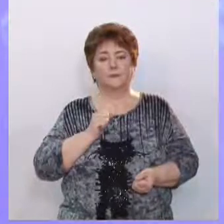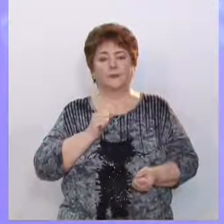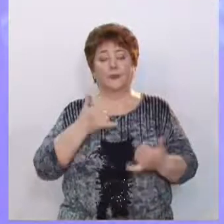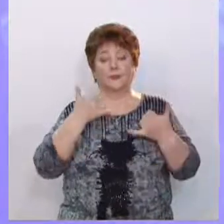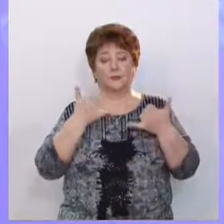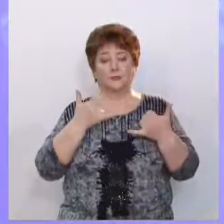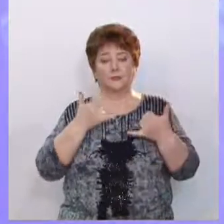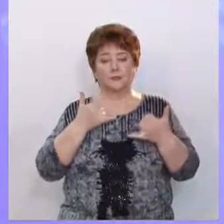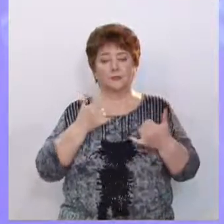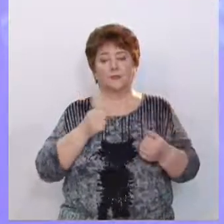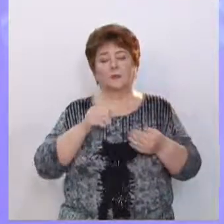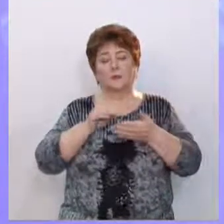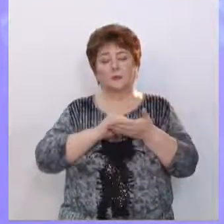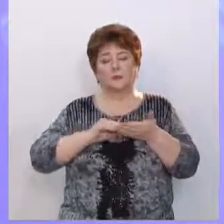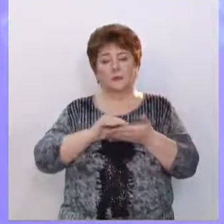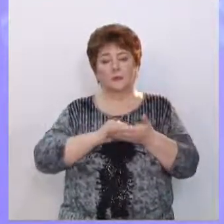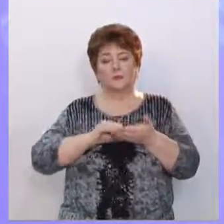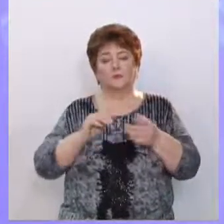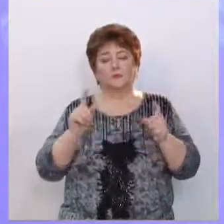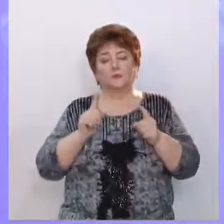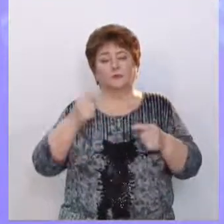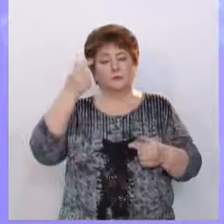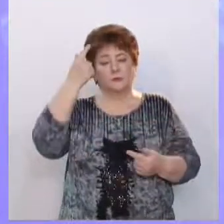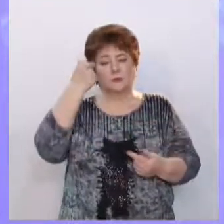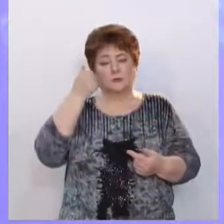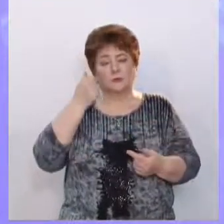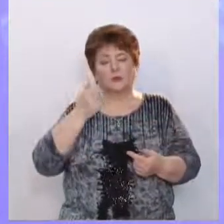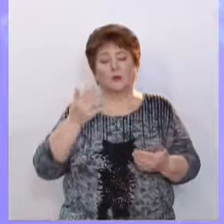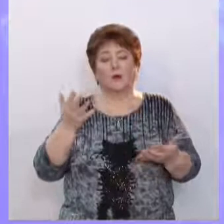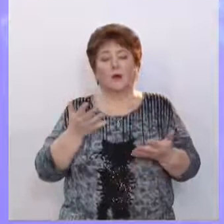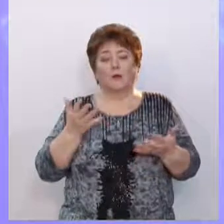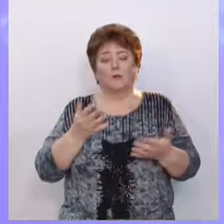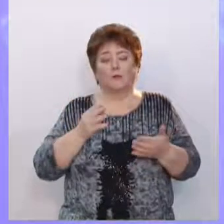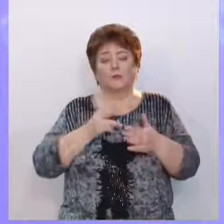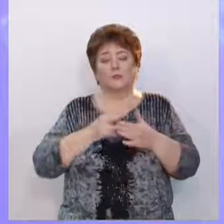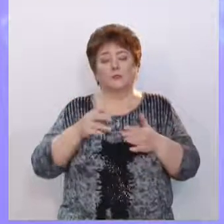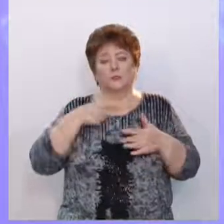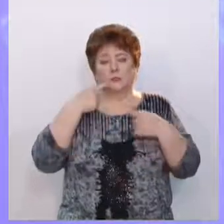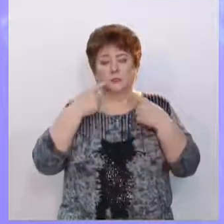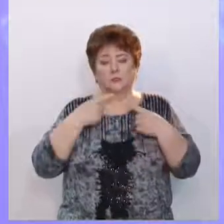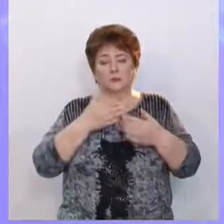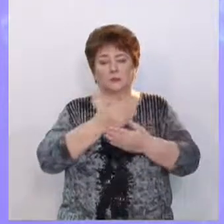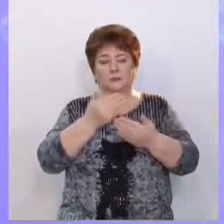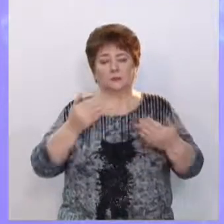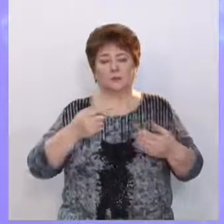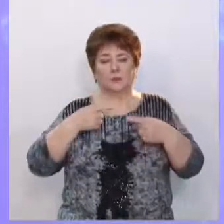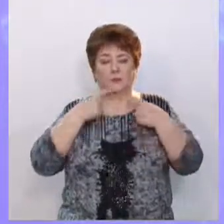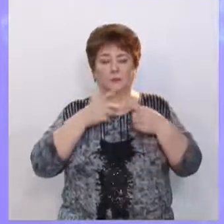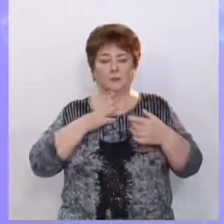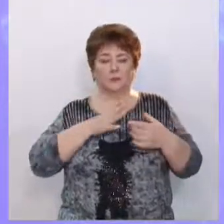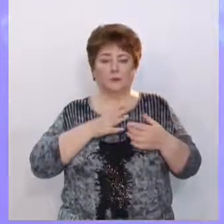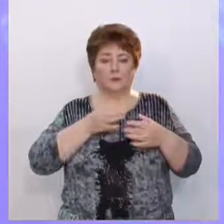А сейчас повторяем то, что знаем. О какой части речи мы с вами говорили